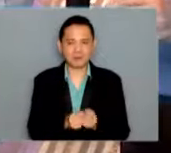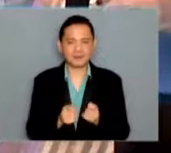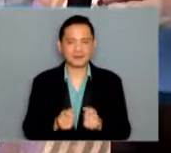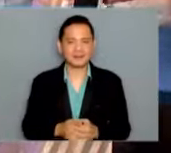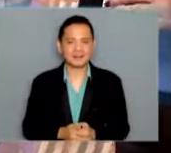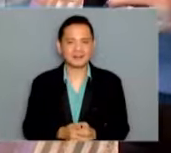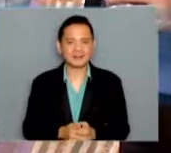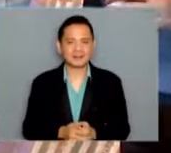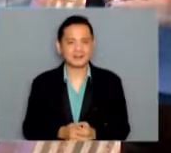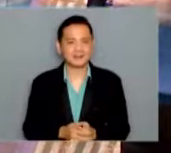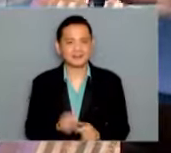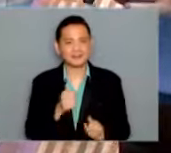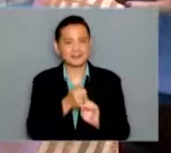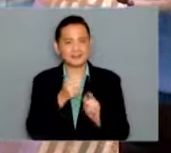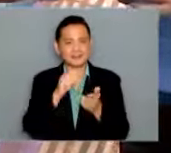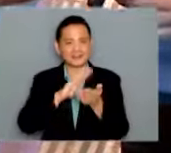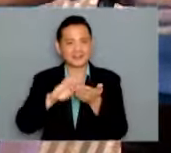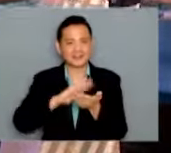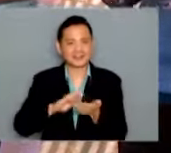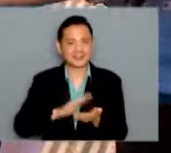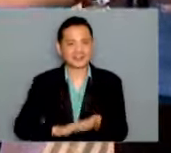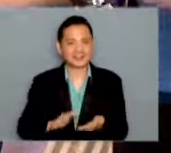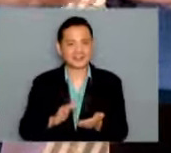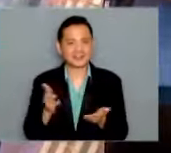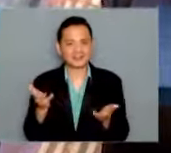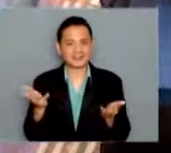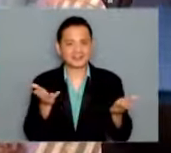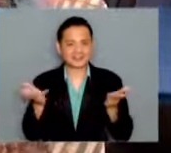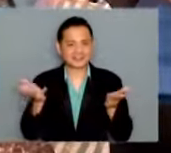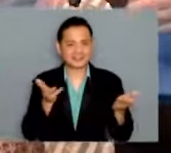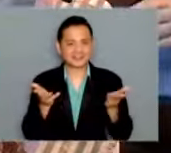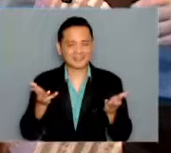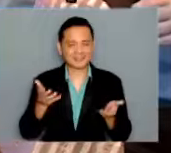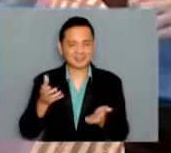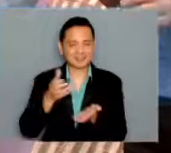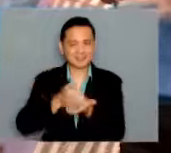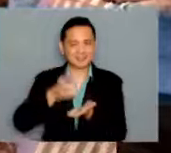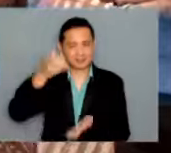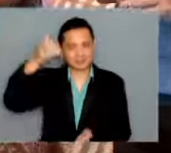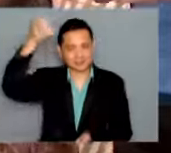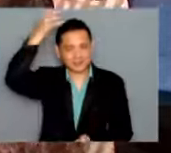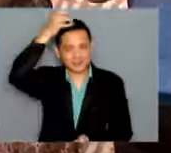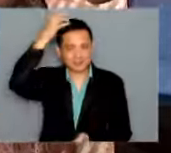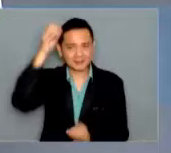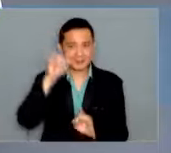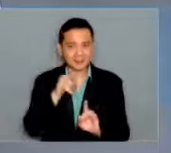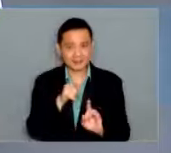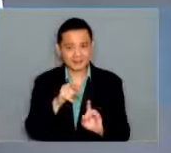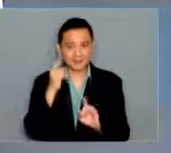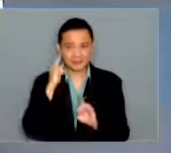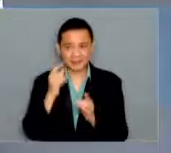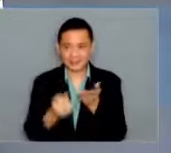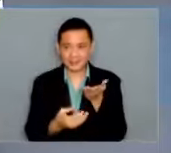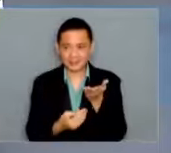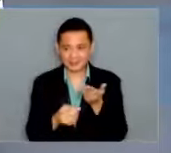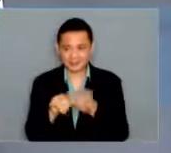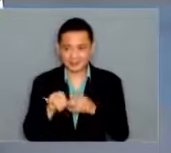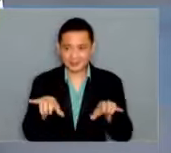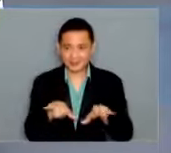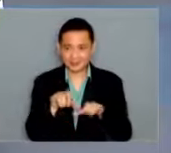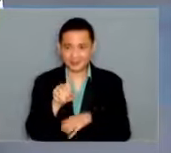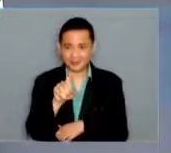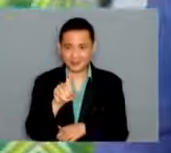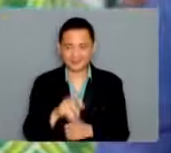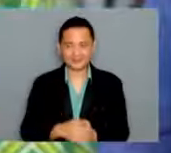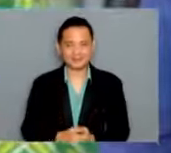kusina. Baka rin naman. Kasi lahat ang baso nandito, di ba? Ganyan. O, di mas mabilis. Yes. Well, noon kasi lahat ng